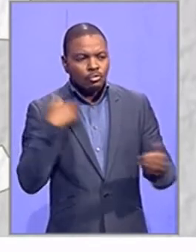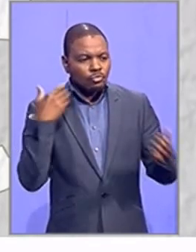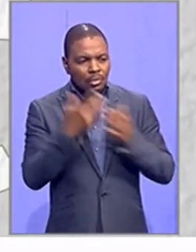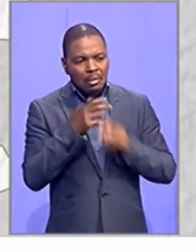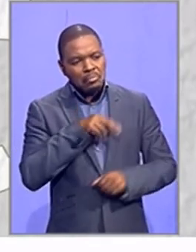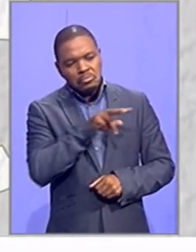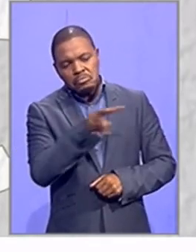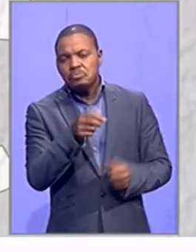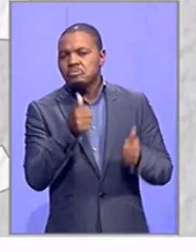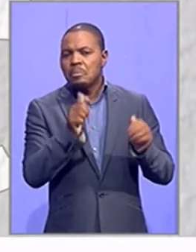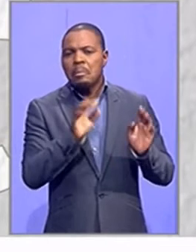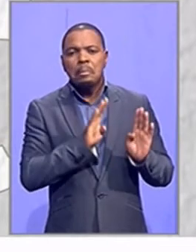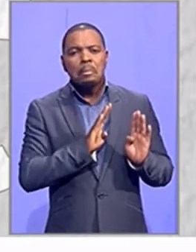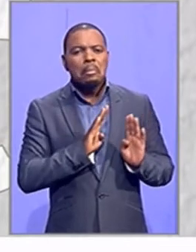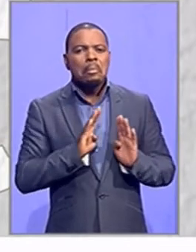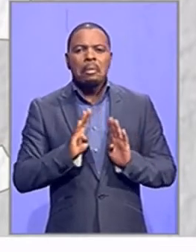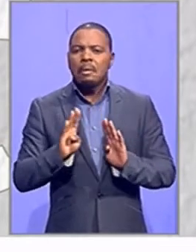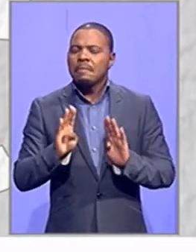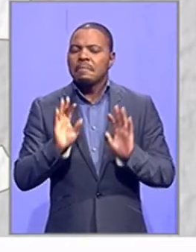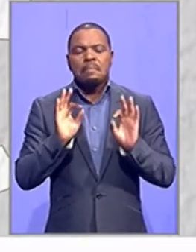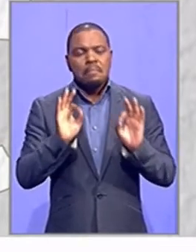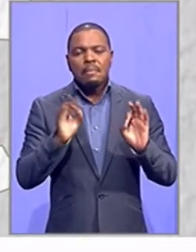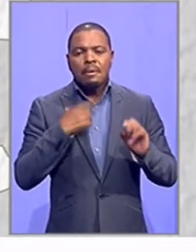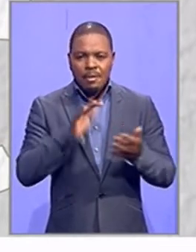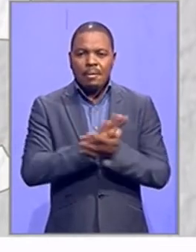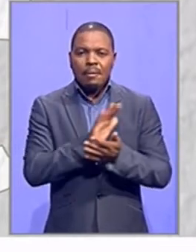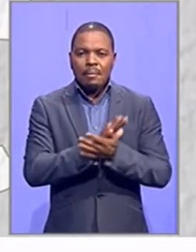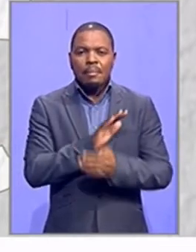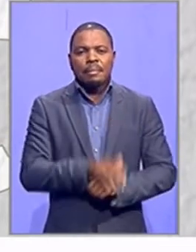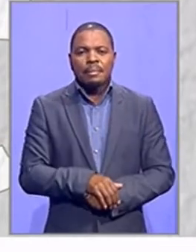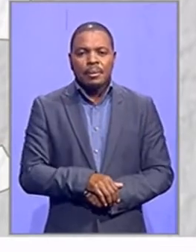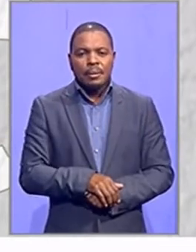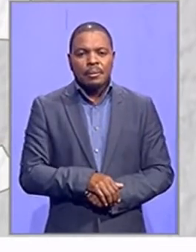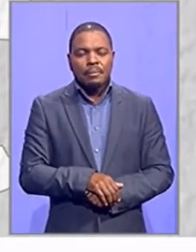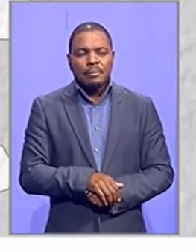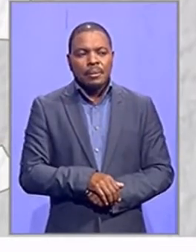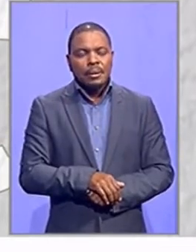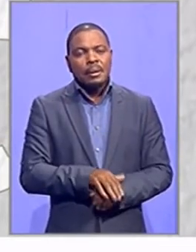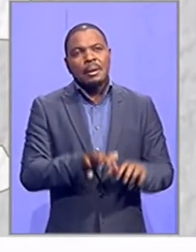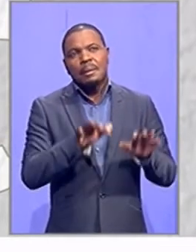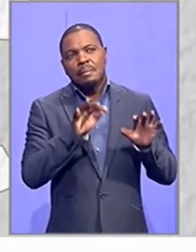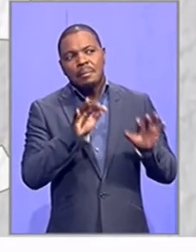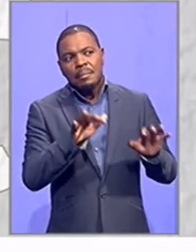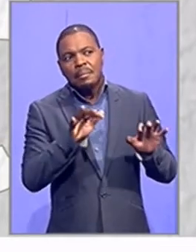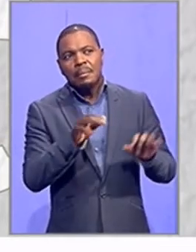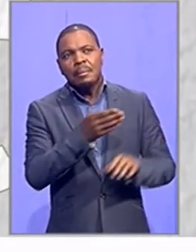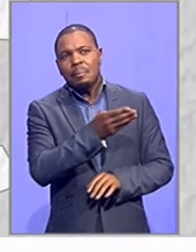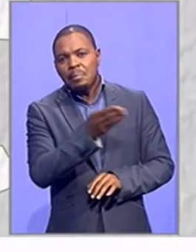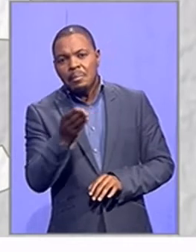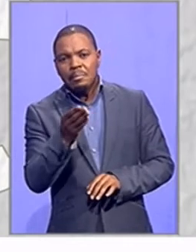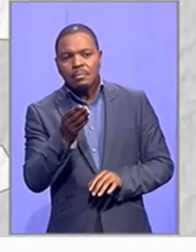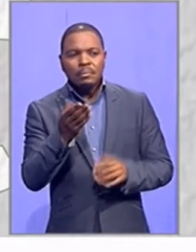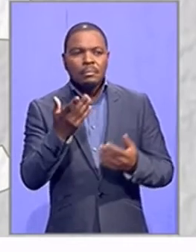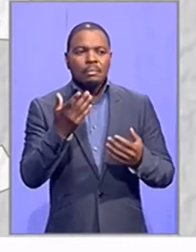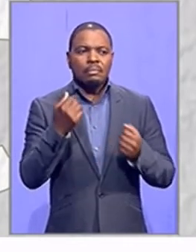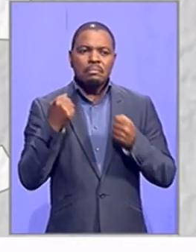boitshwaro bo thabisang ka nnete a re bone batho ba tsamayang